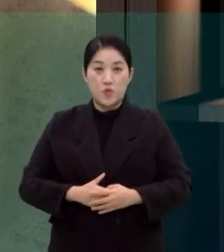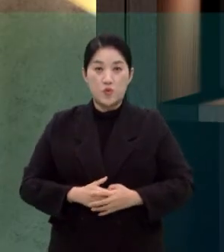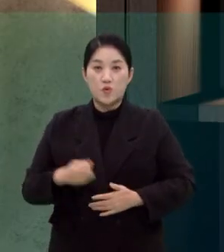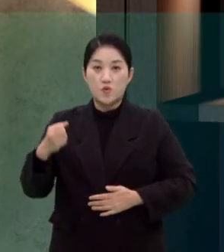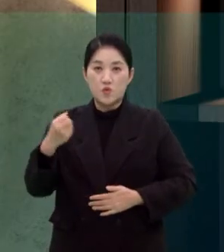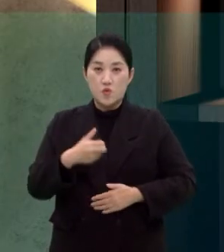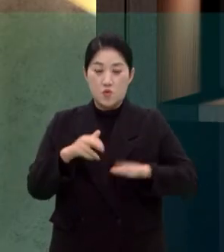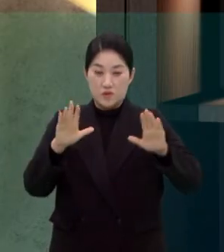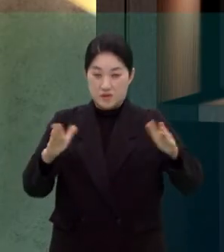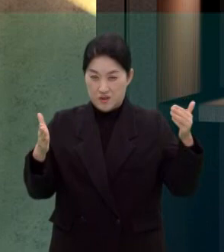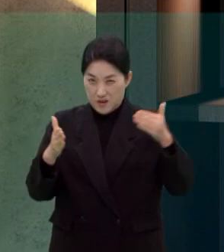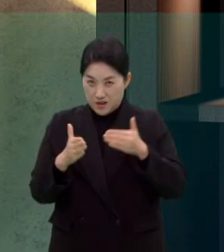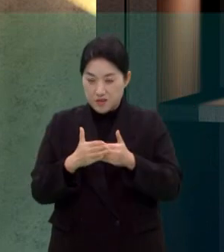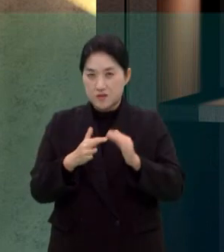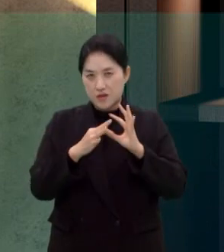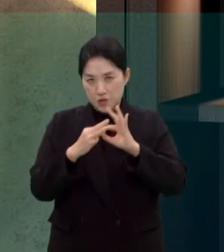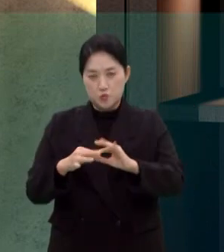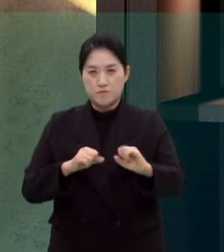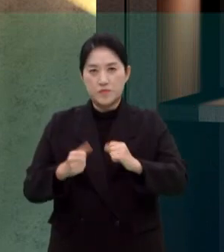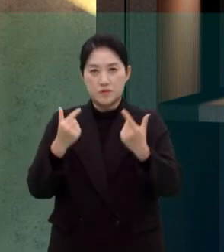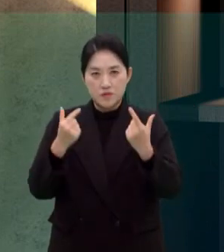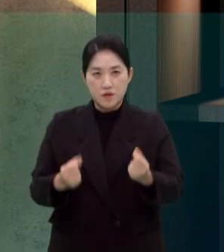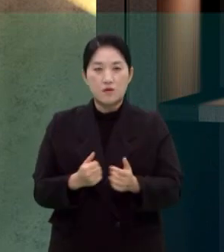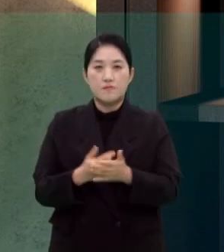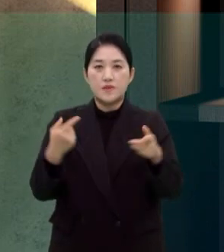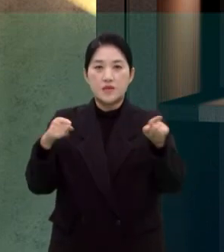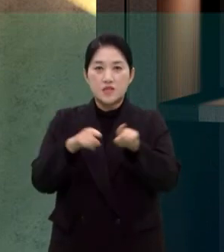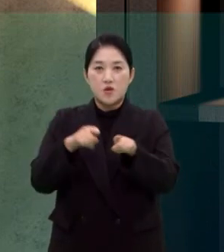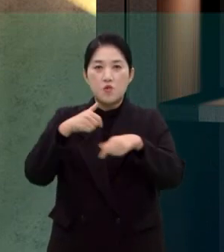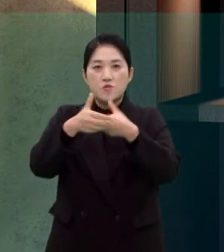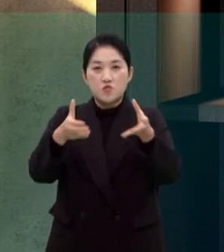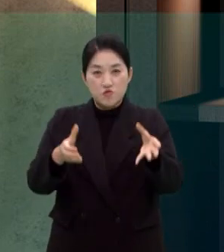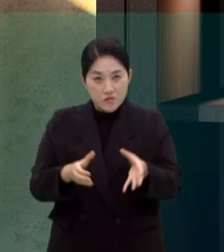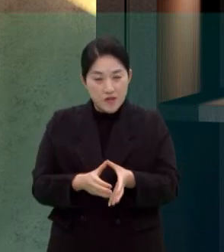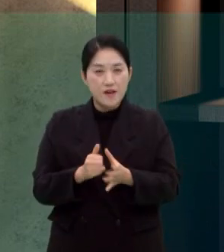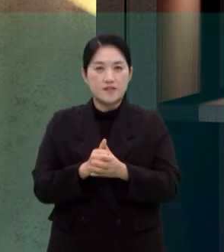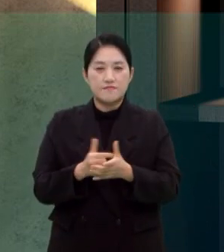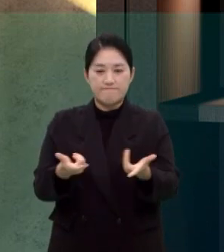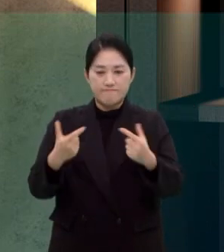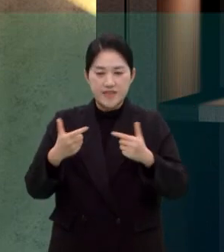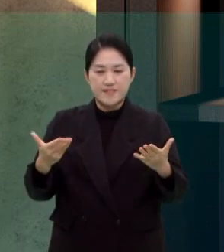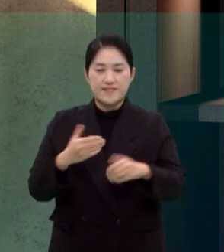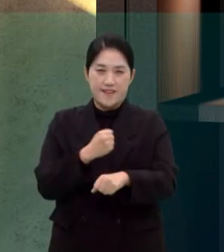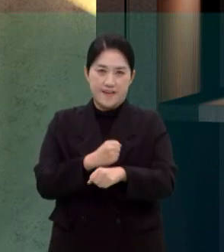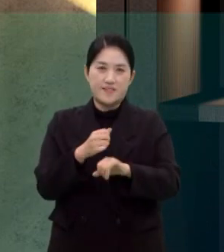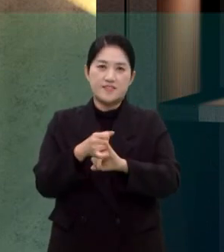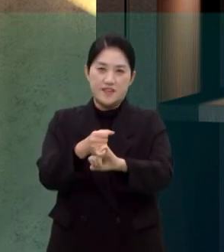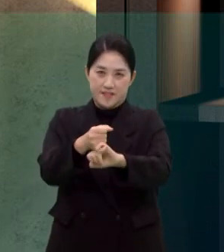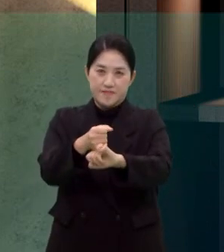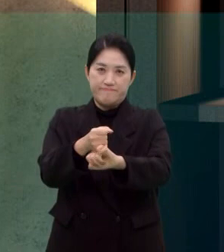그리고 오늘날까지 그래온 것처럼 더불어민주당이 그 일을 하겠습니다.